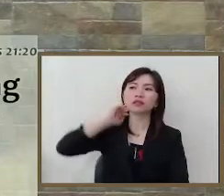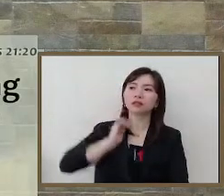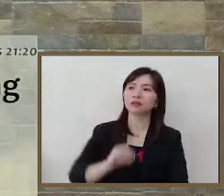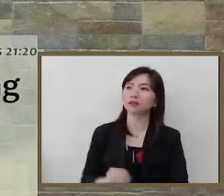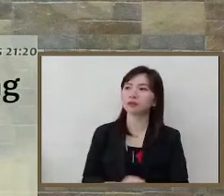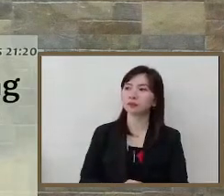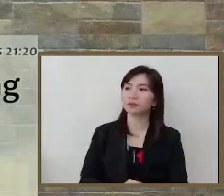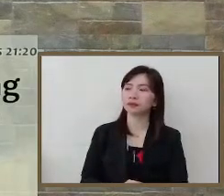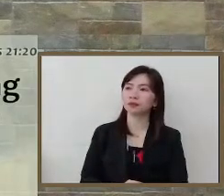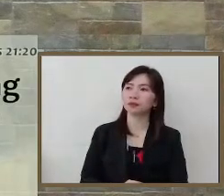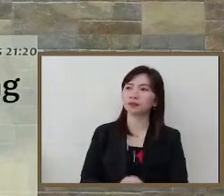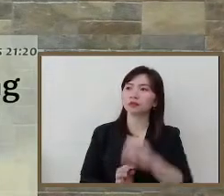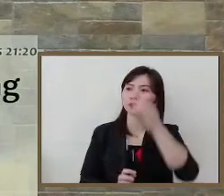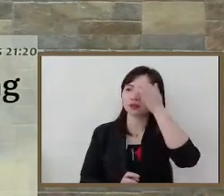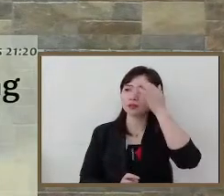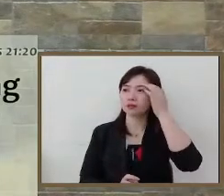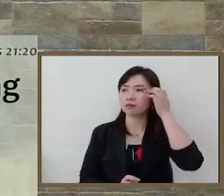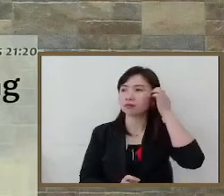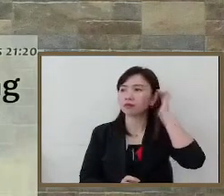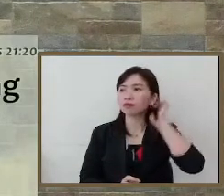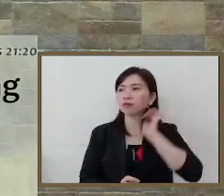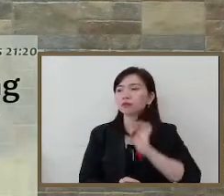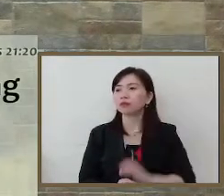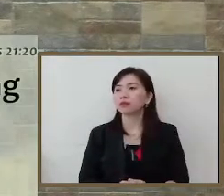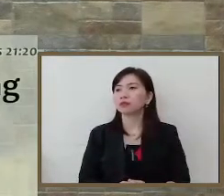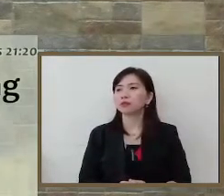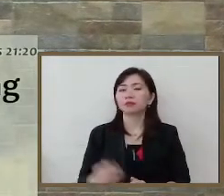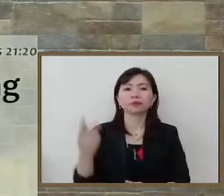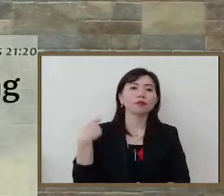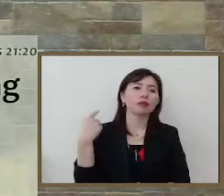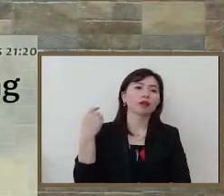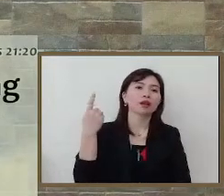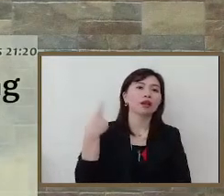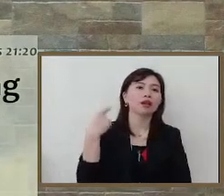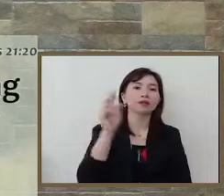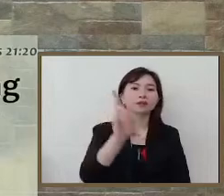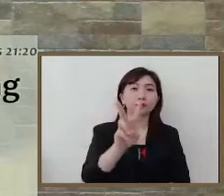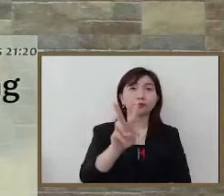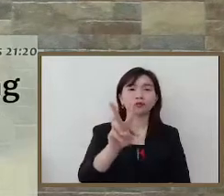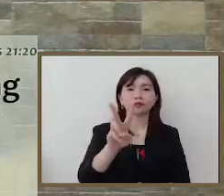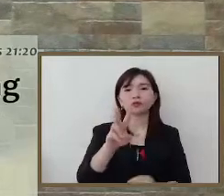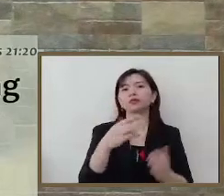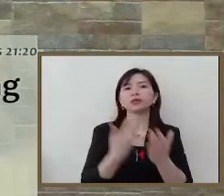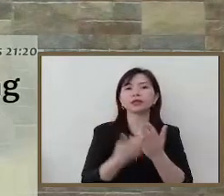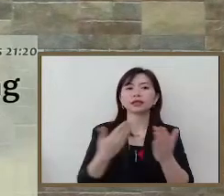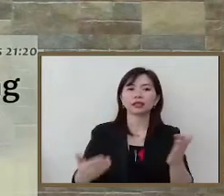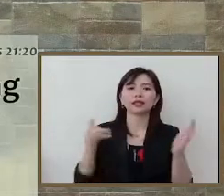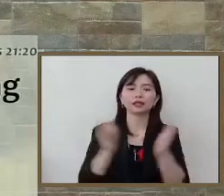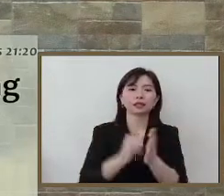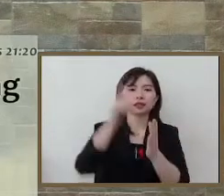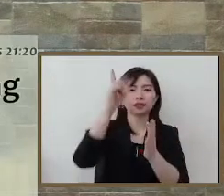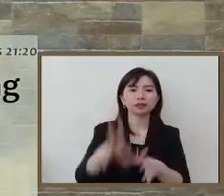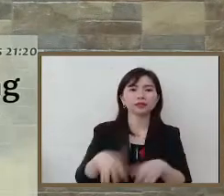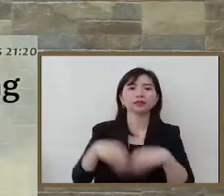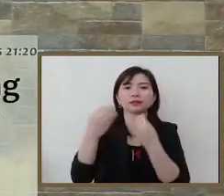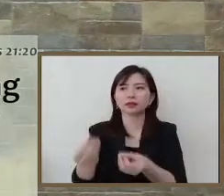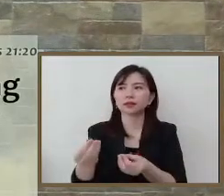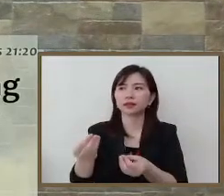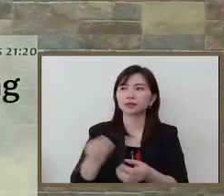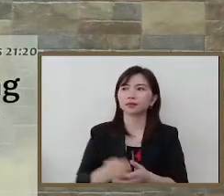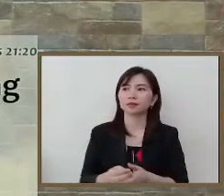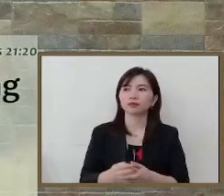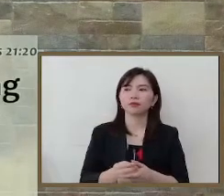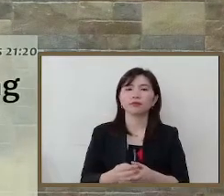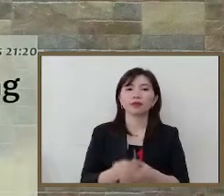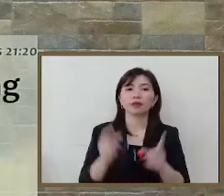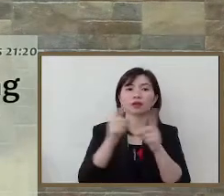tao, meron siyang dalawang bagay na ibinigay ang Panginoon sa kanya para kanyang i-enjoy. The word desire here,